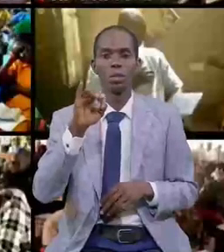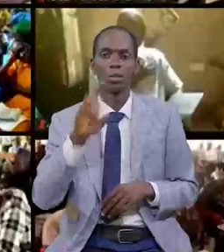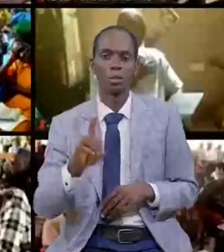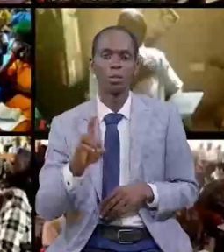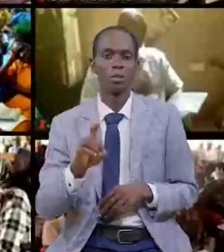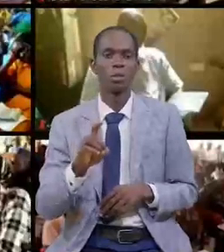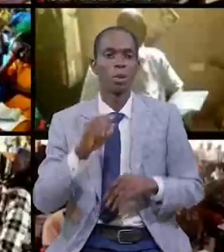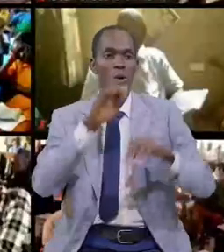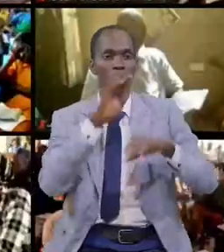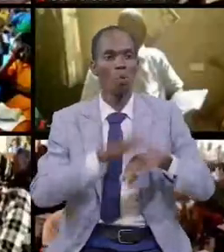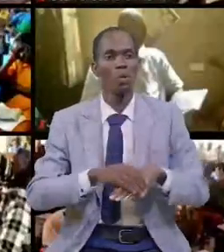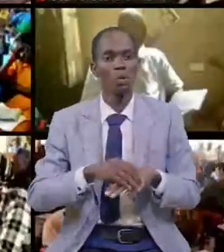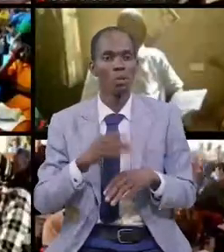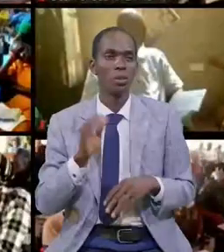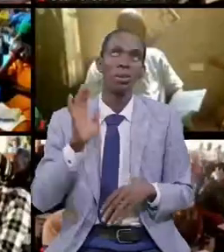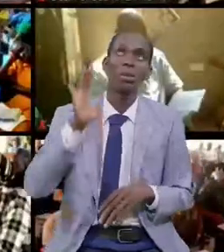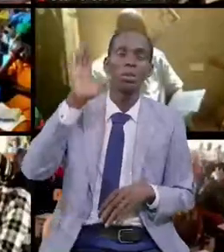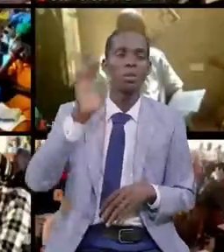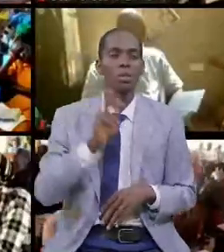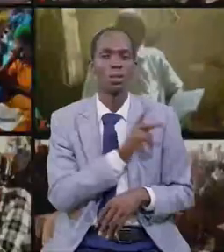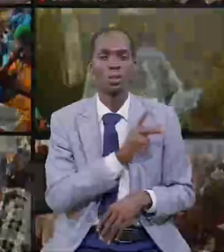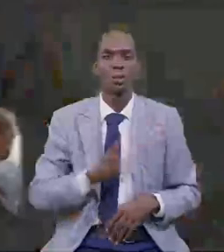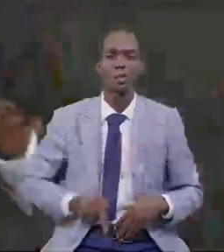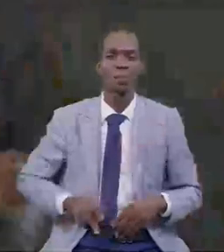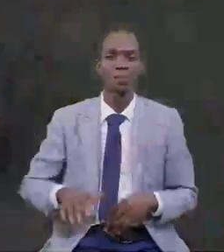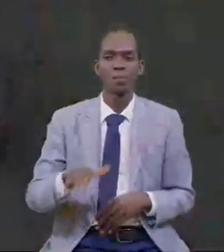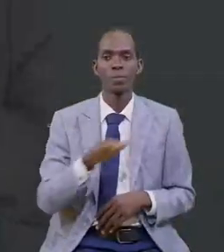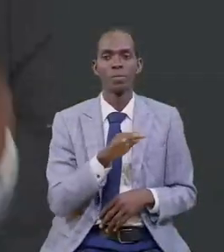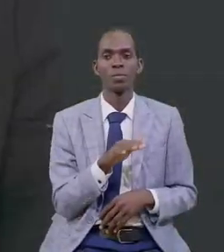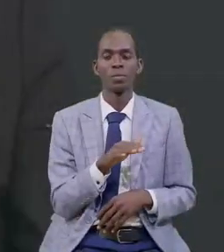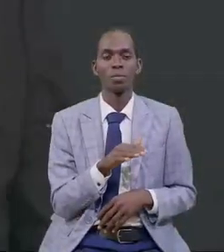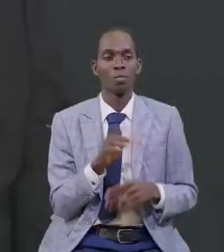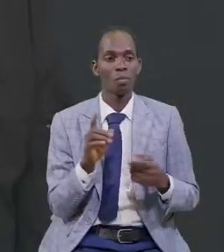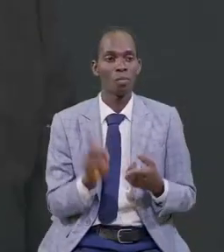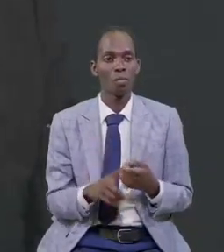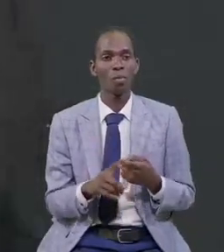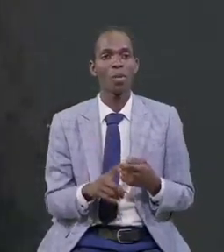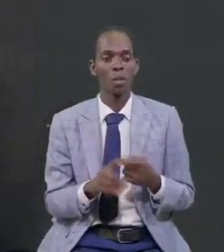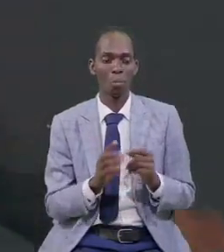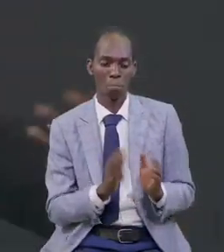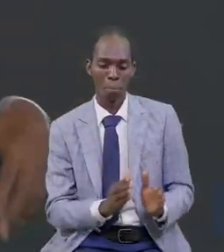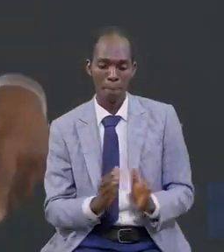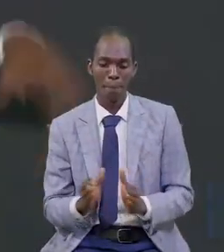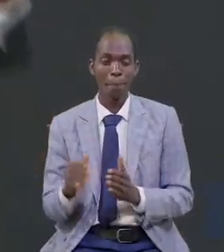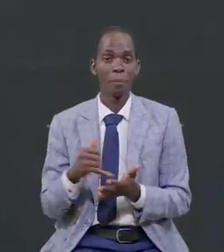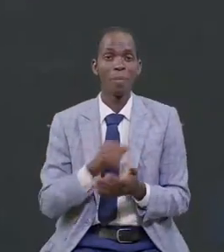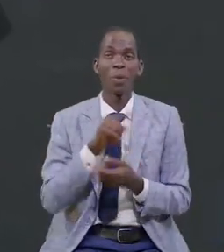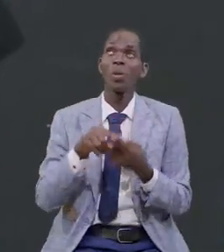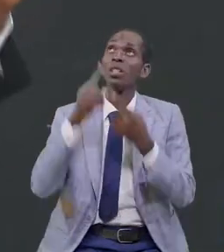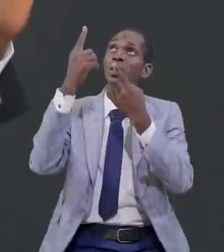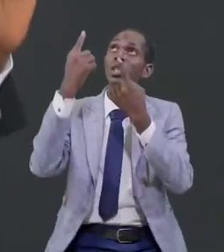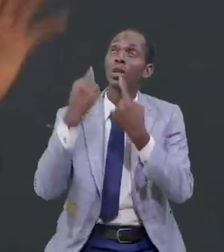David et à son royaume l'affermir quand il vient dans votre